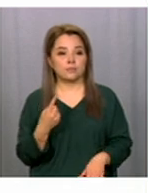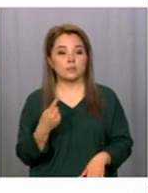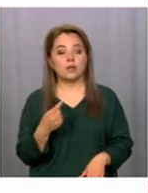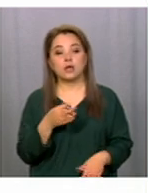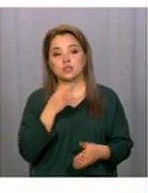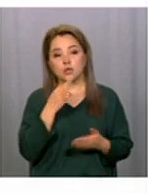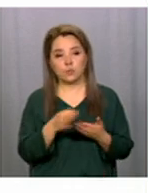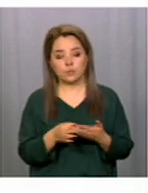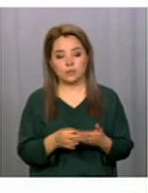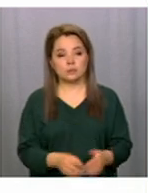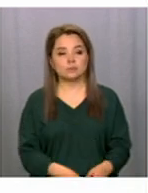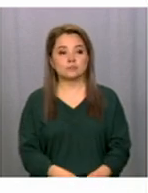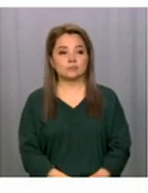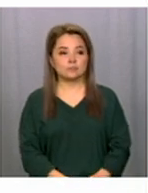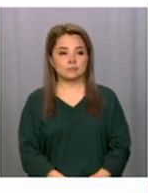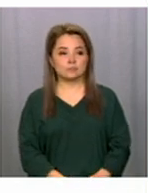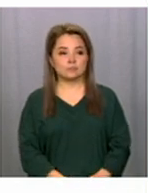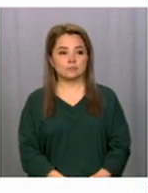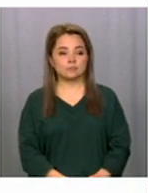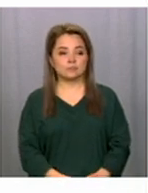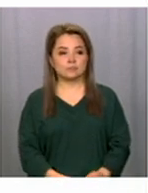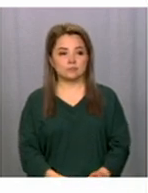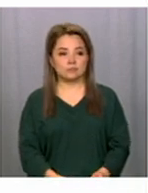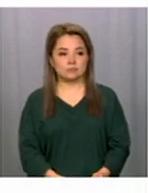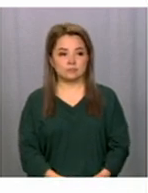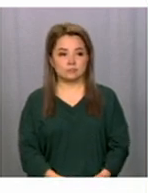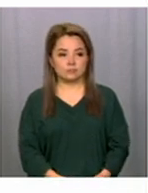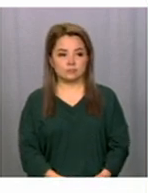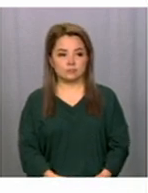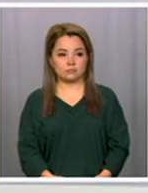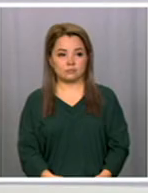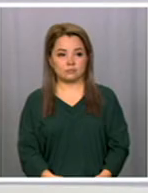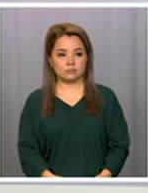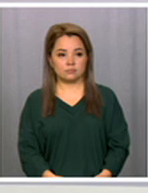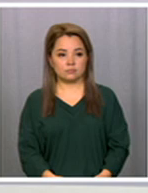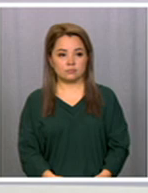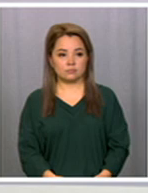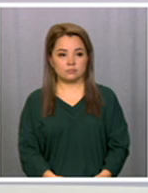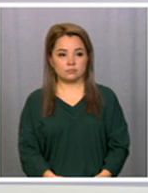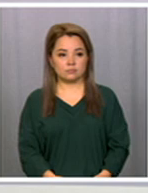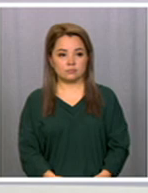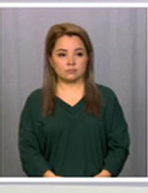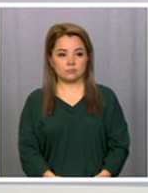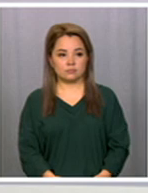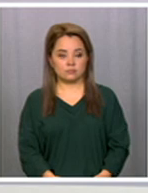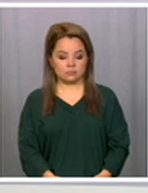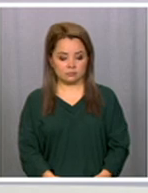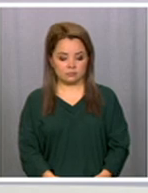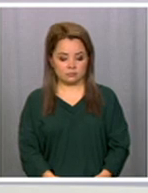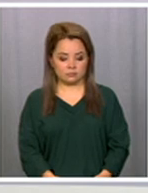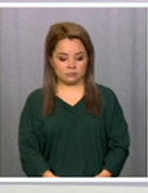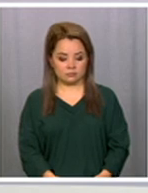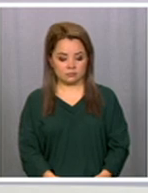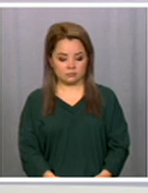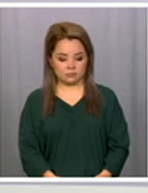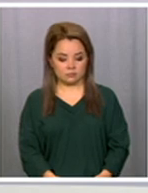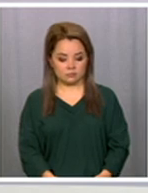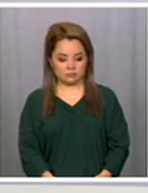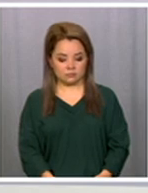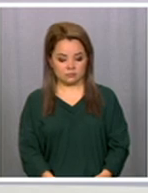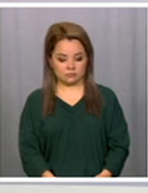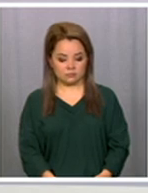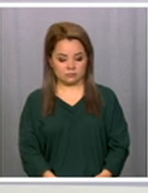Жауабы 2 бөлінген А қосылған 1 болады. Келесі тапсырма. Бөлшектерді